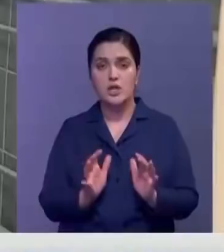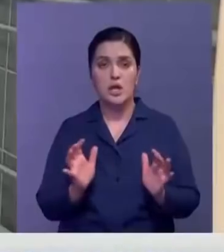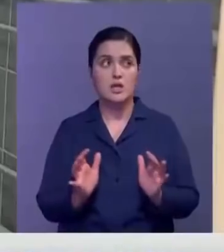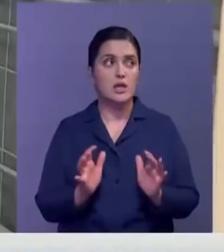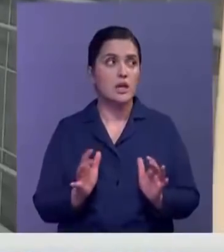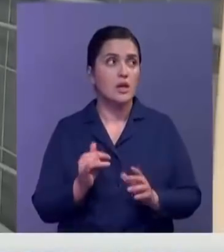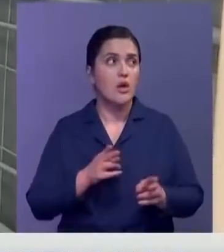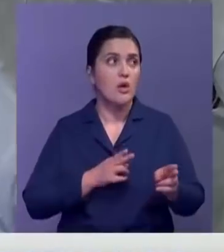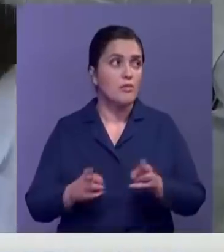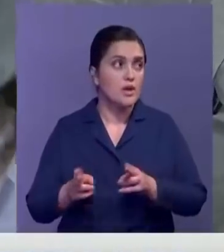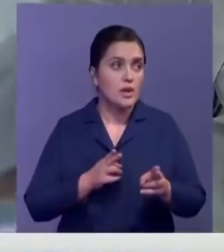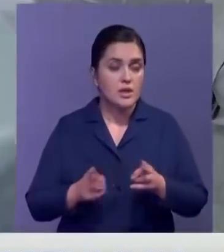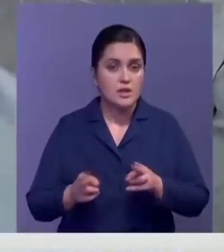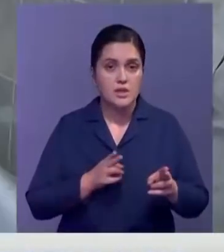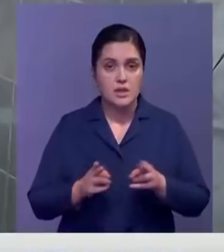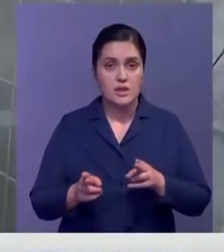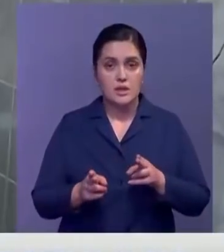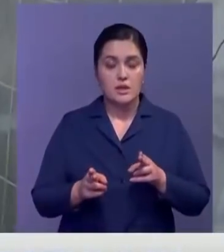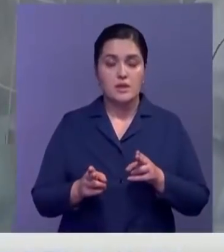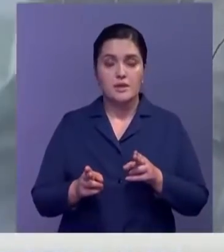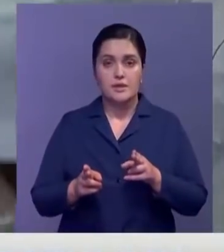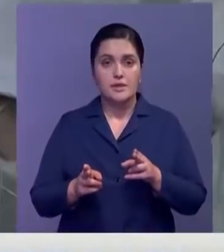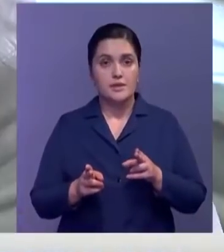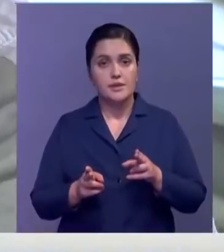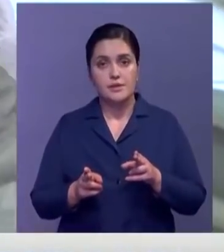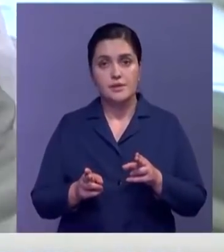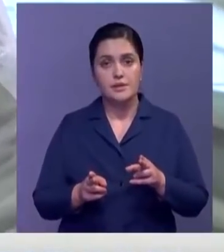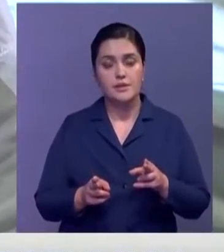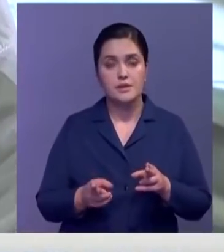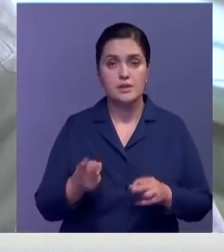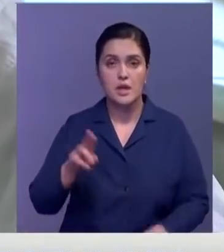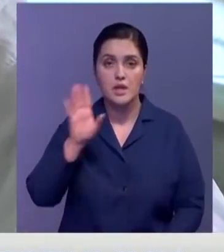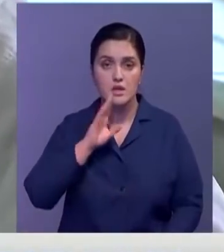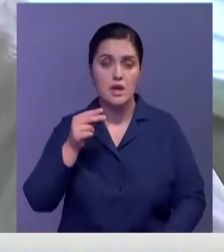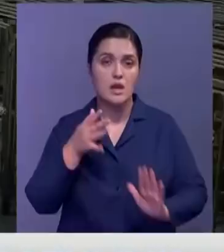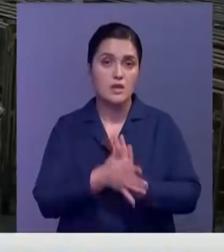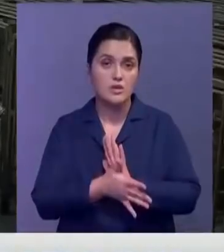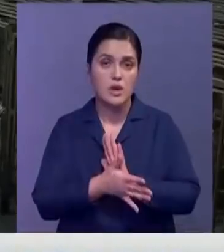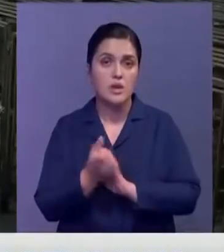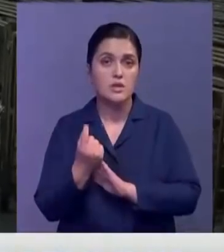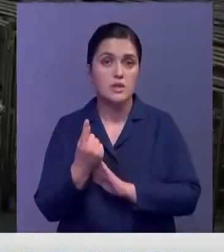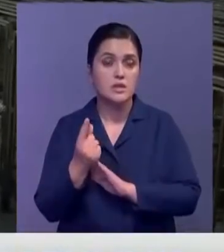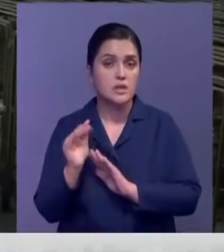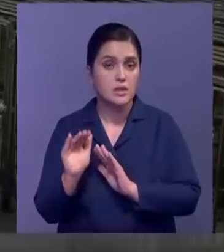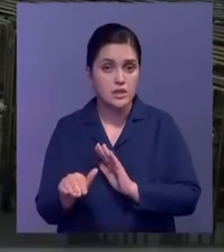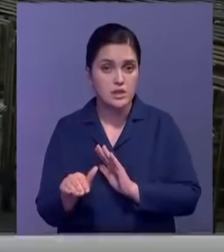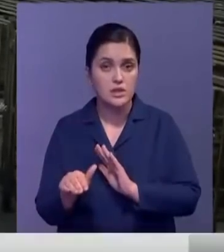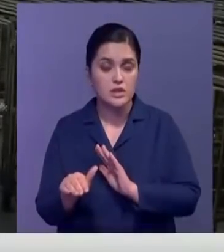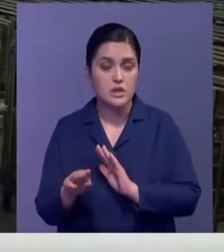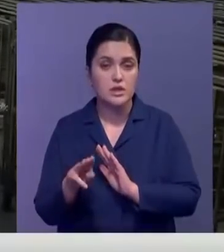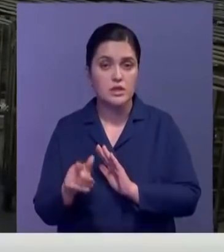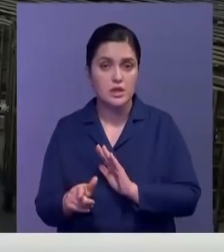для самок расход 11 тысяч тенге, а для